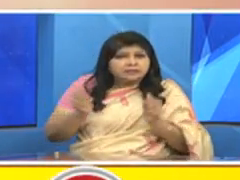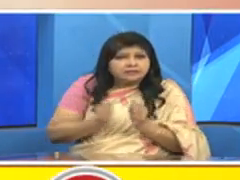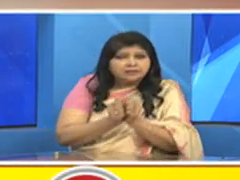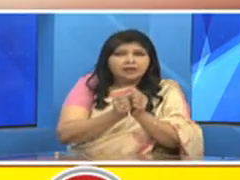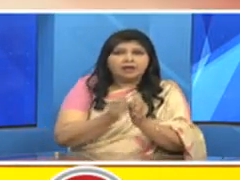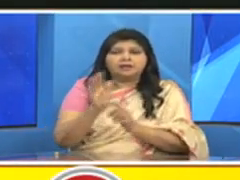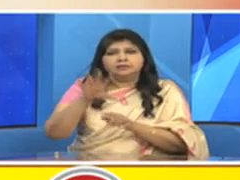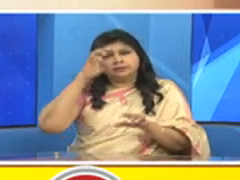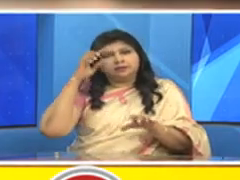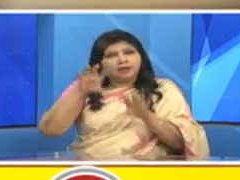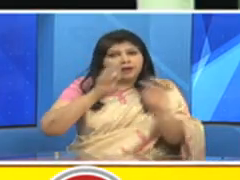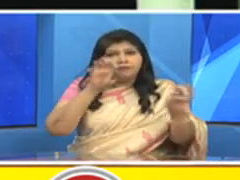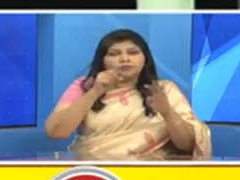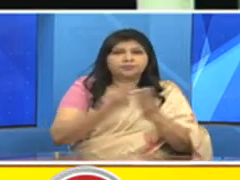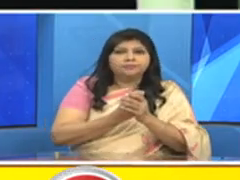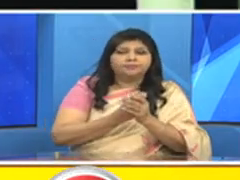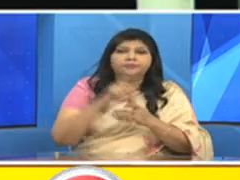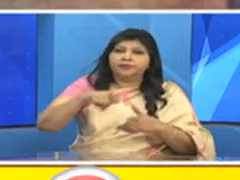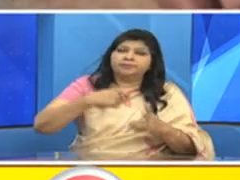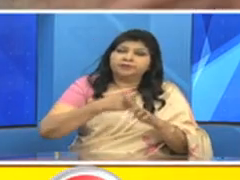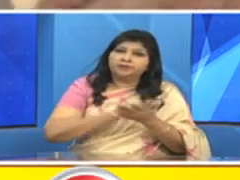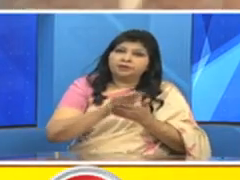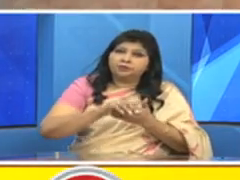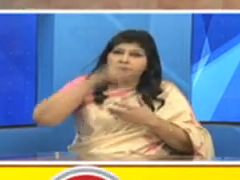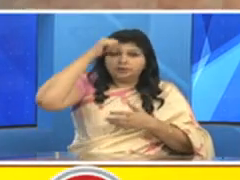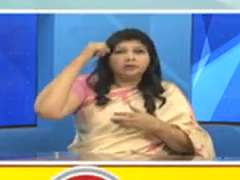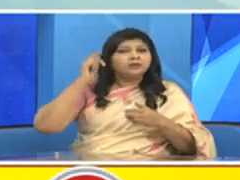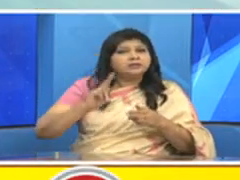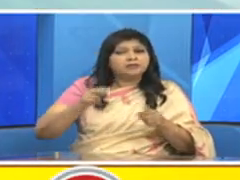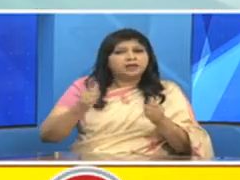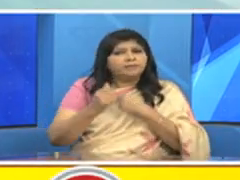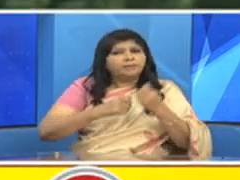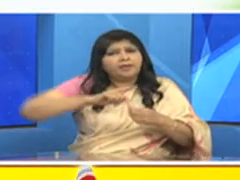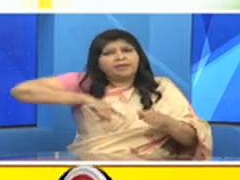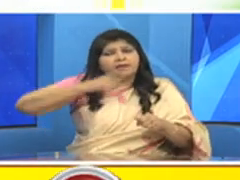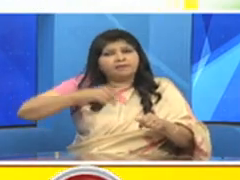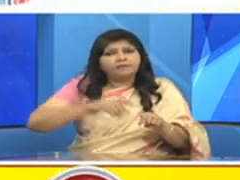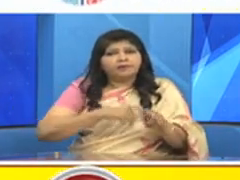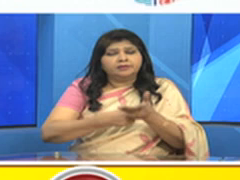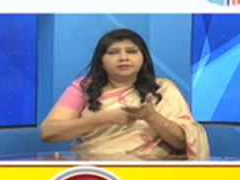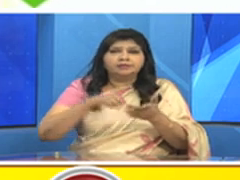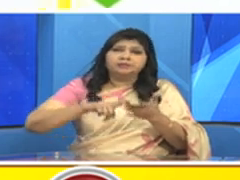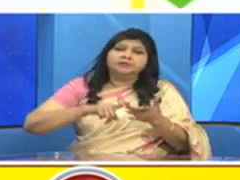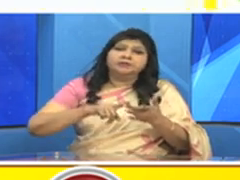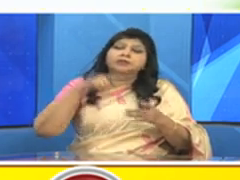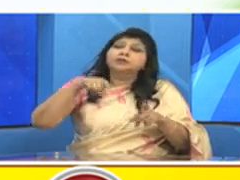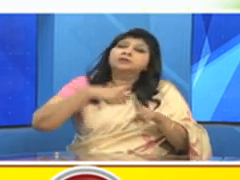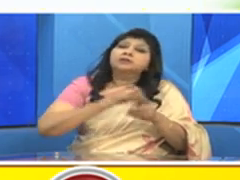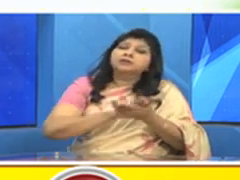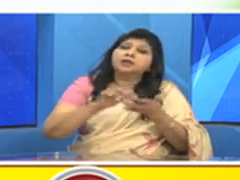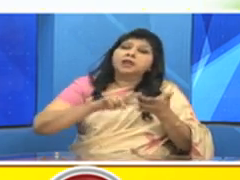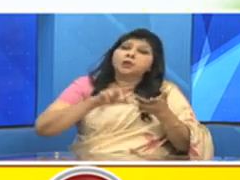हैं। इसलिए हमने खेलो इंडिया यूथ गेम्स की तर्ज पर ही हर वर्ष खेलो इंडिया यूनिवर्सिटी गेम्स